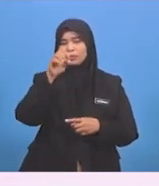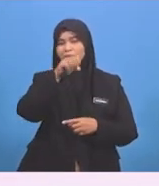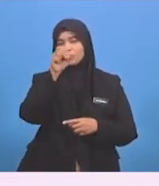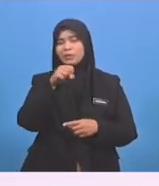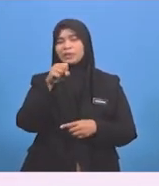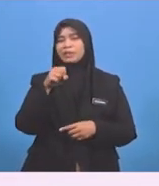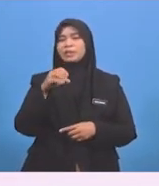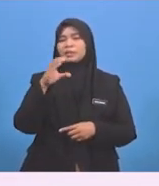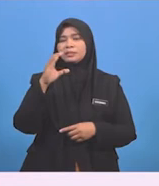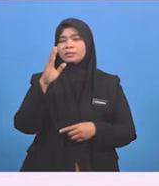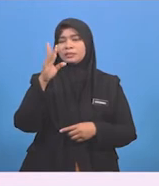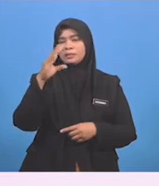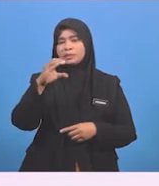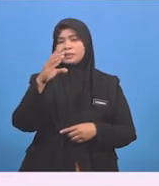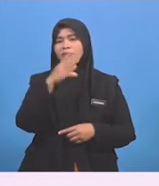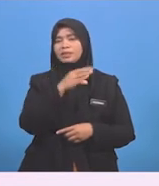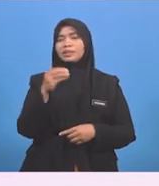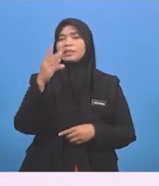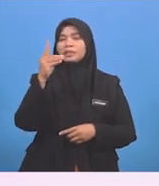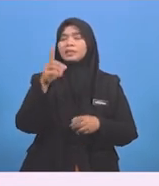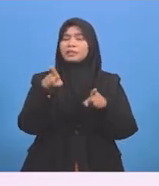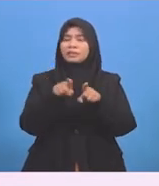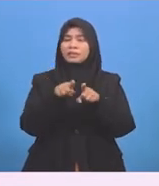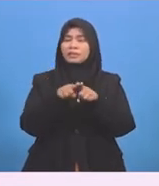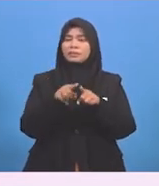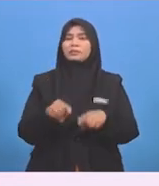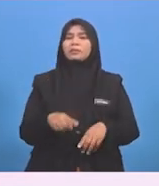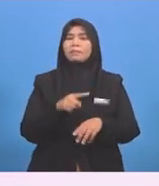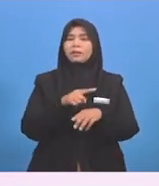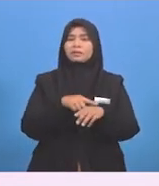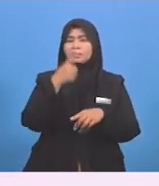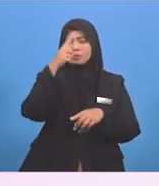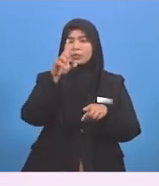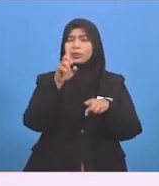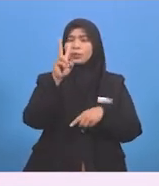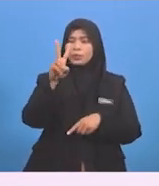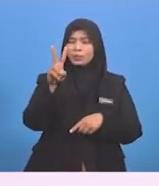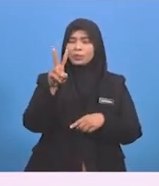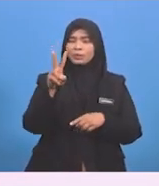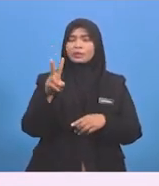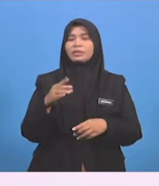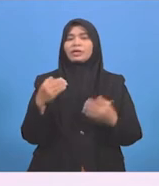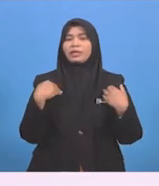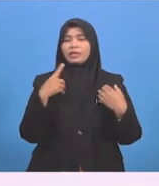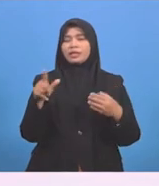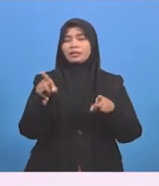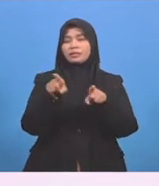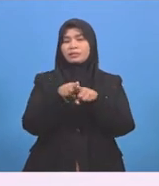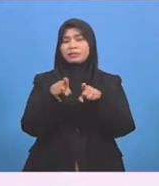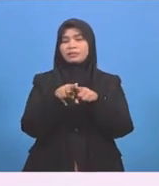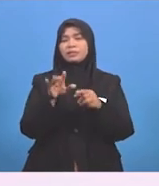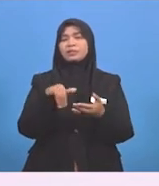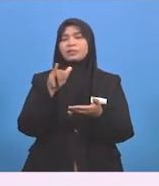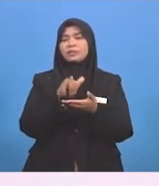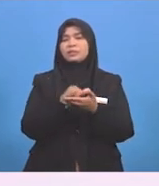sama? Jika murid-murid perhatikan, masa untuk kedua-dua keadaan adalah sama